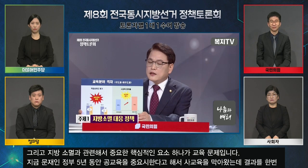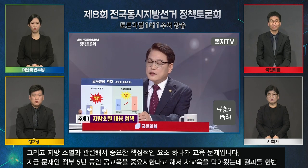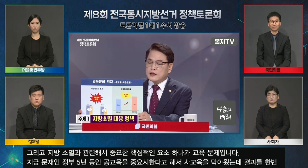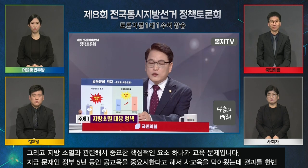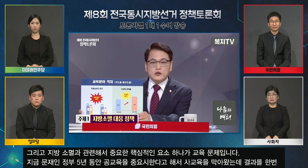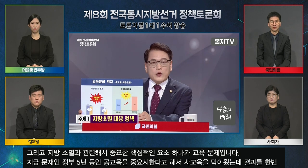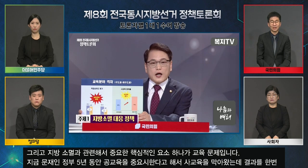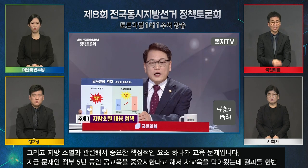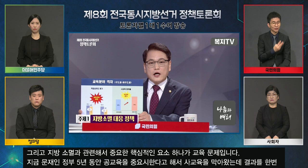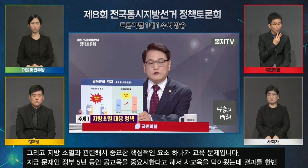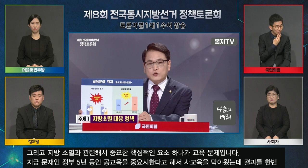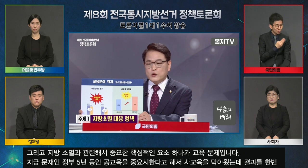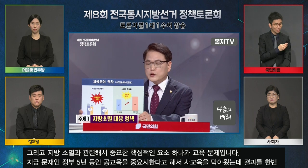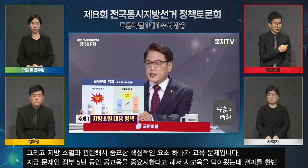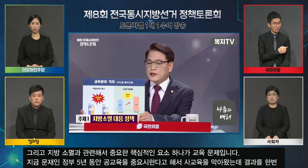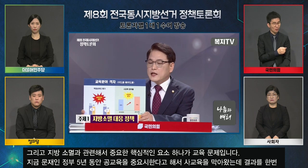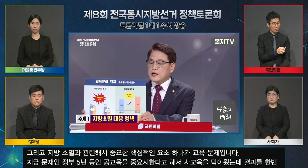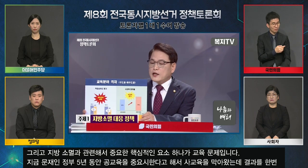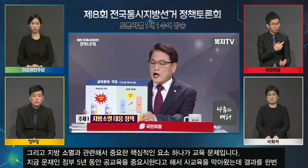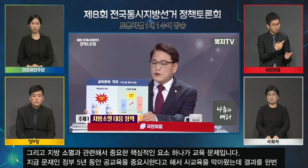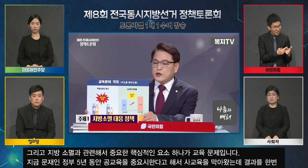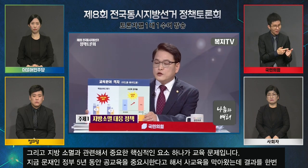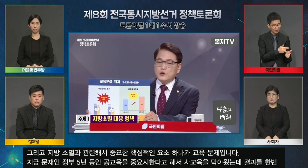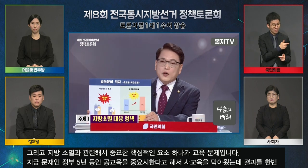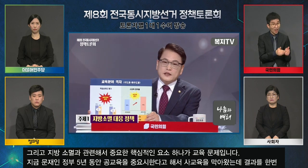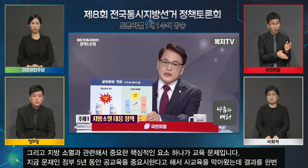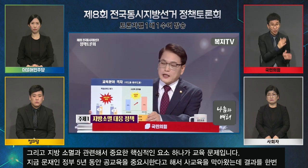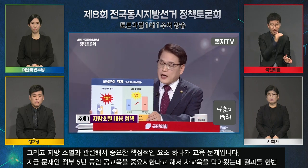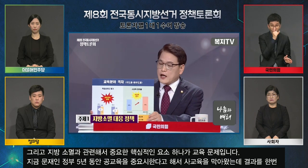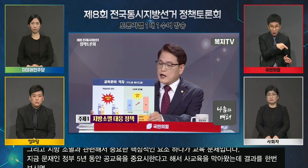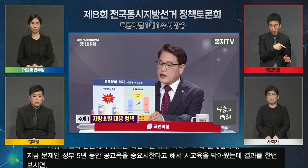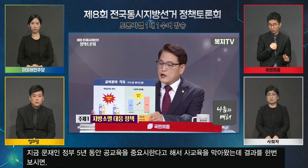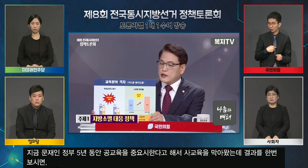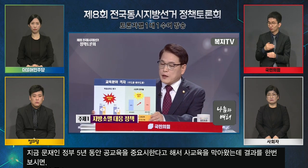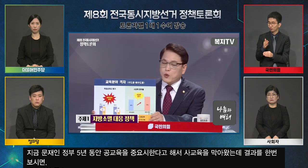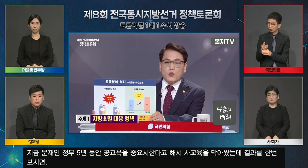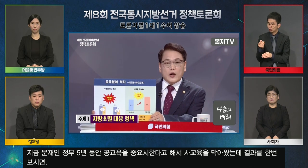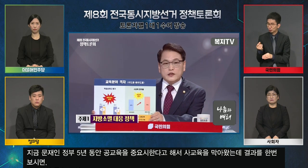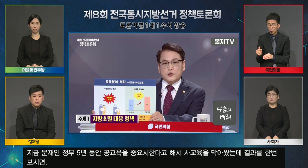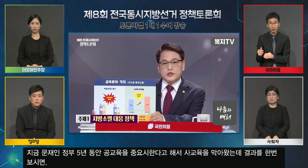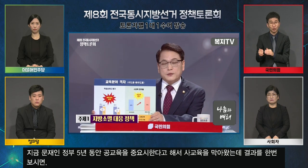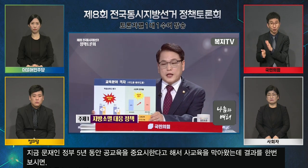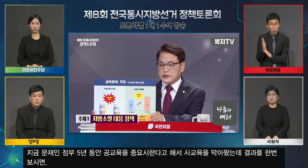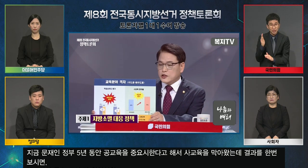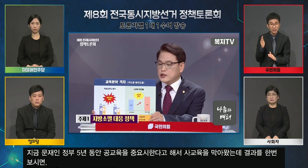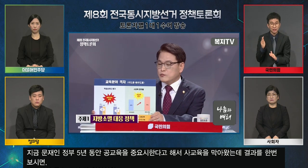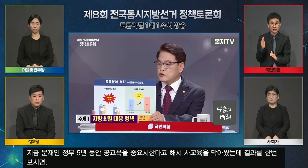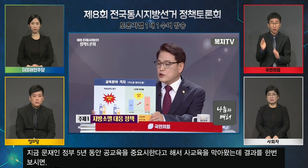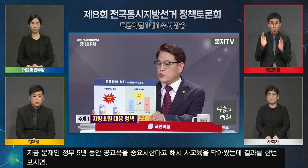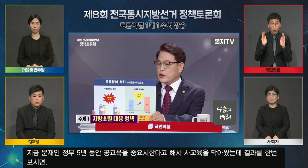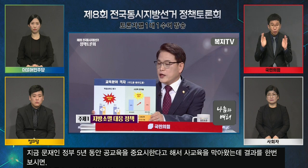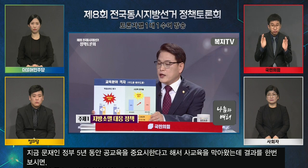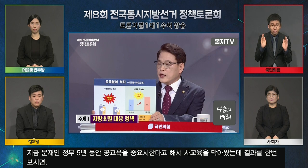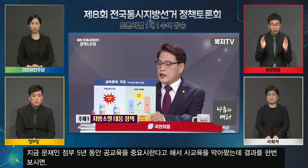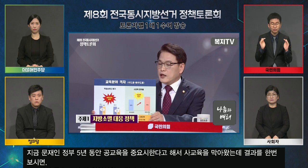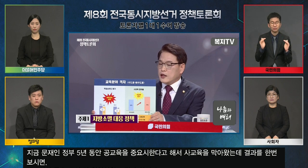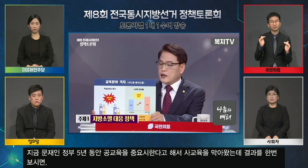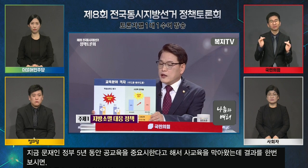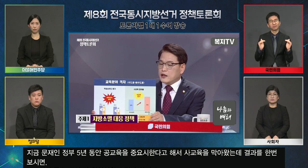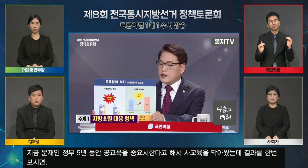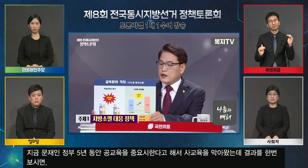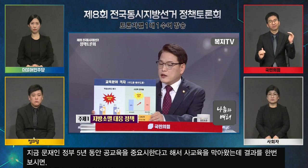대도시와 중소도시 간 학업 성취도 평가 차이가 대폭 확대되었습니다. 2016년도에